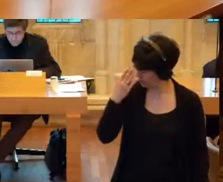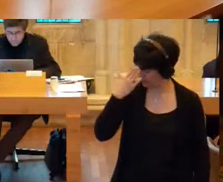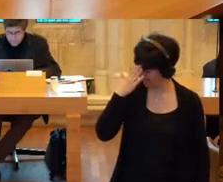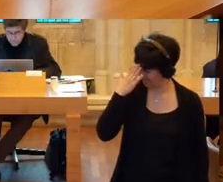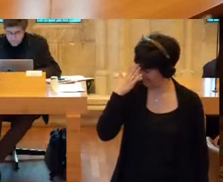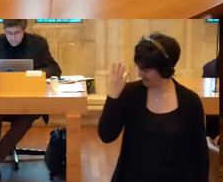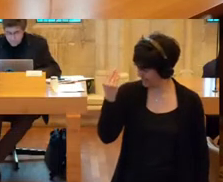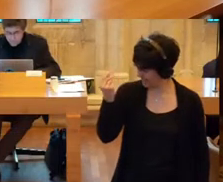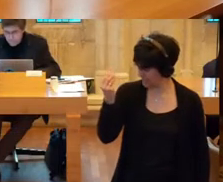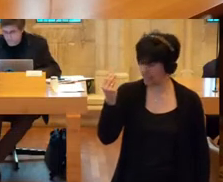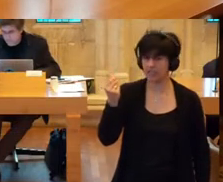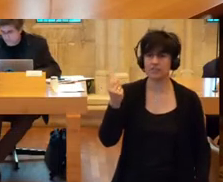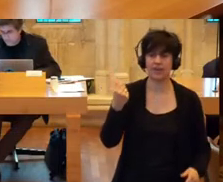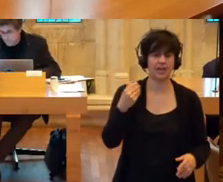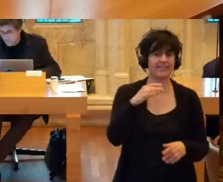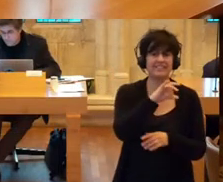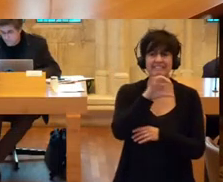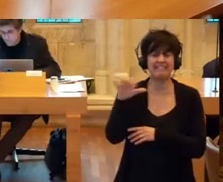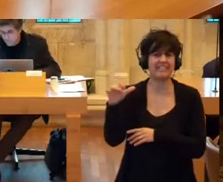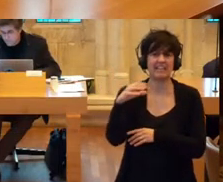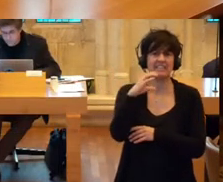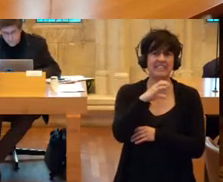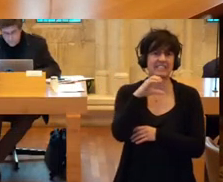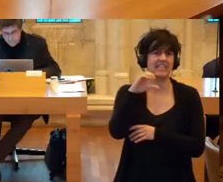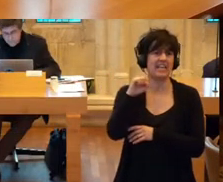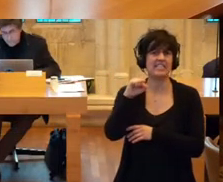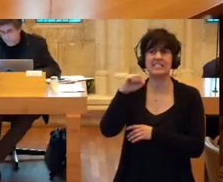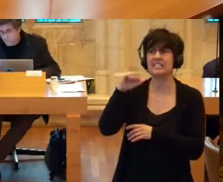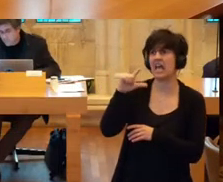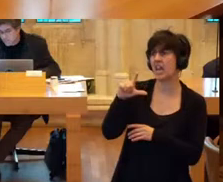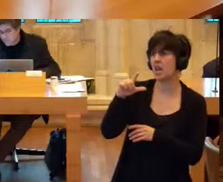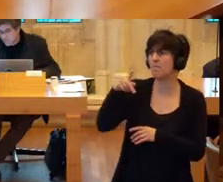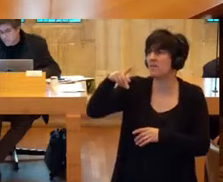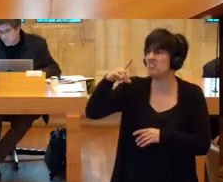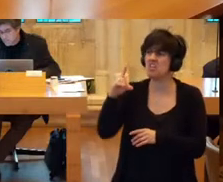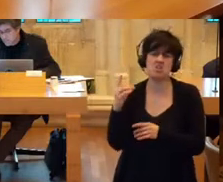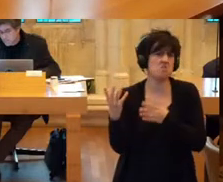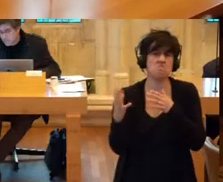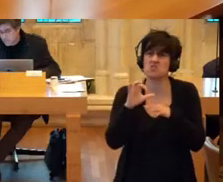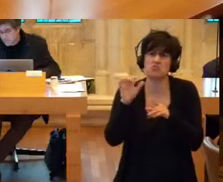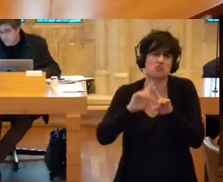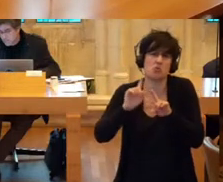mal à donner le sigle, ça va être CSLPD, un machin comme ça, voilà.